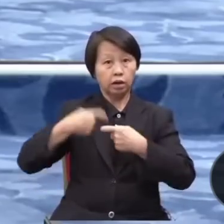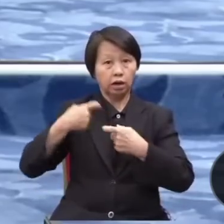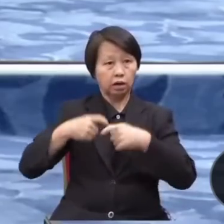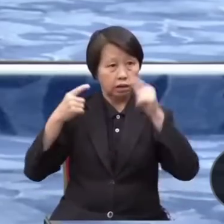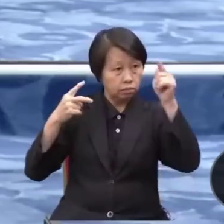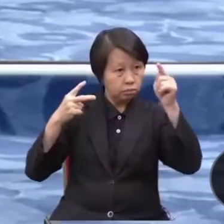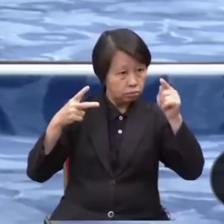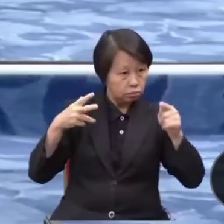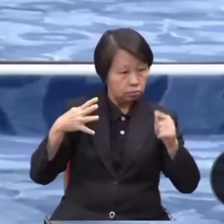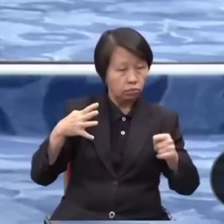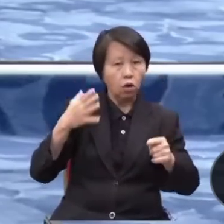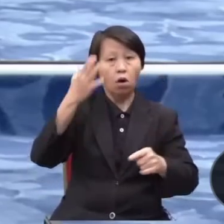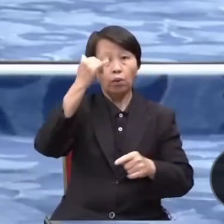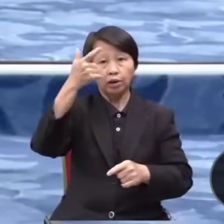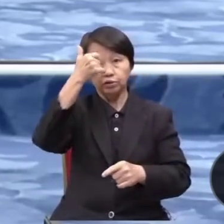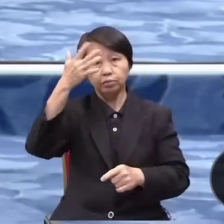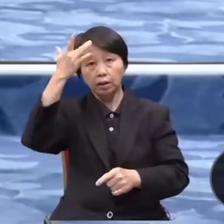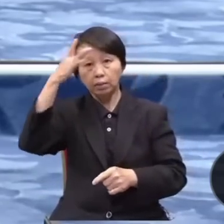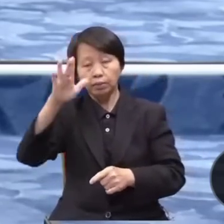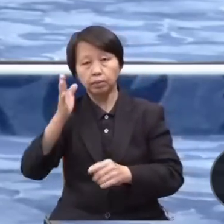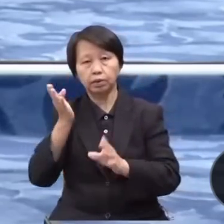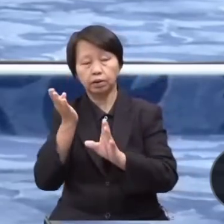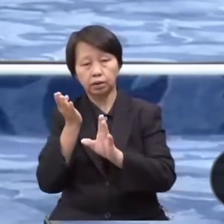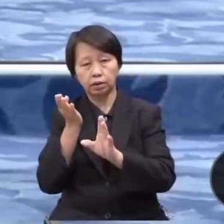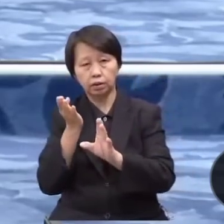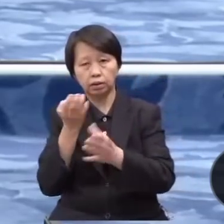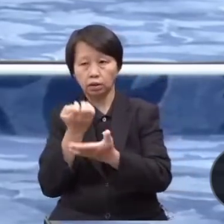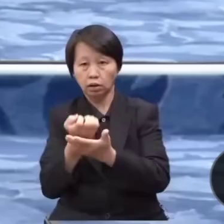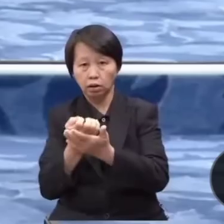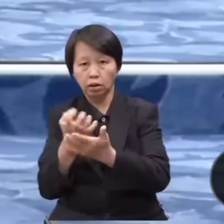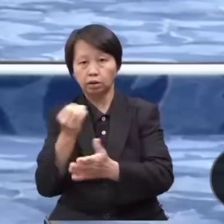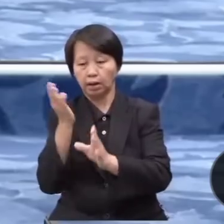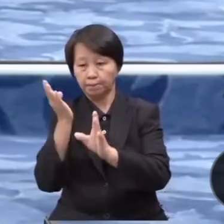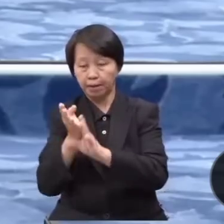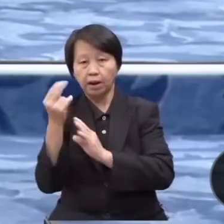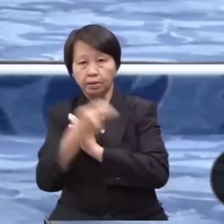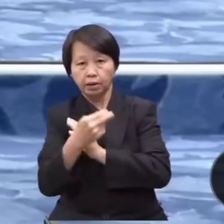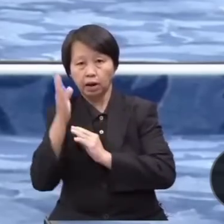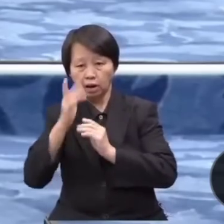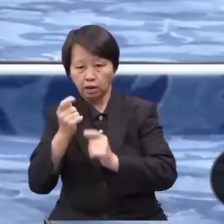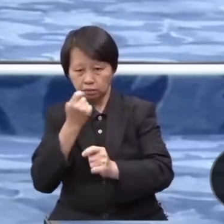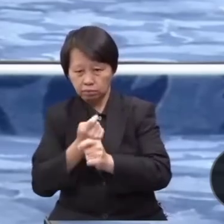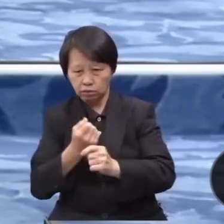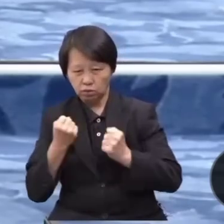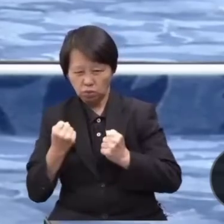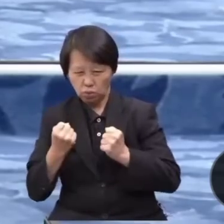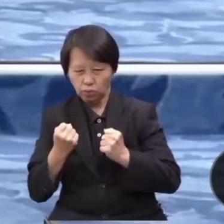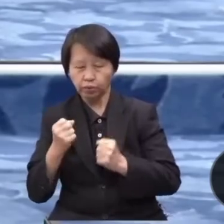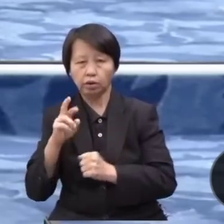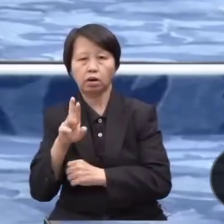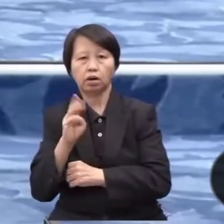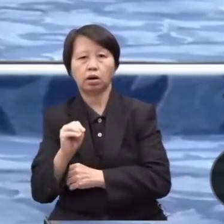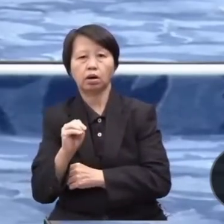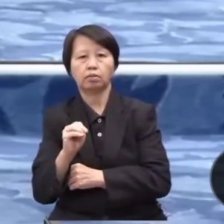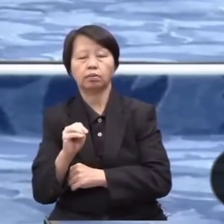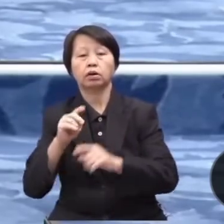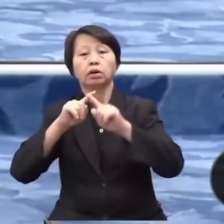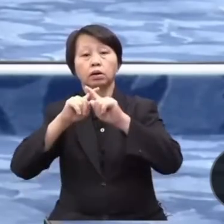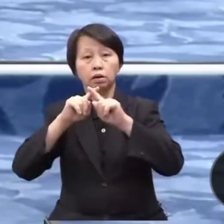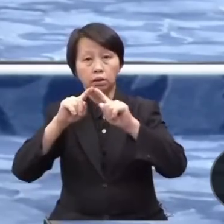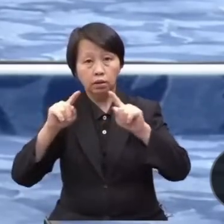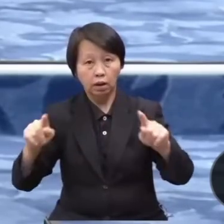kerana kebijakan ekonomi dan bank negara juga akan menentukan kekuatan ringgit.